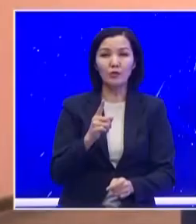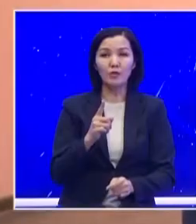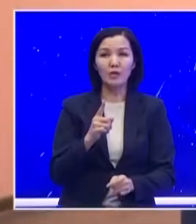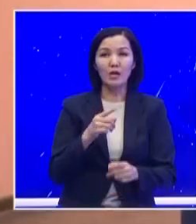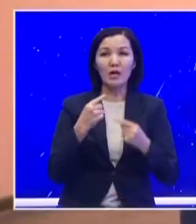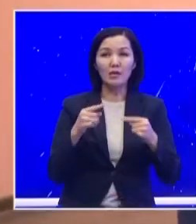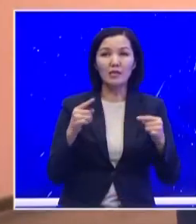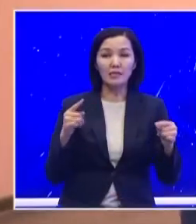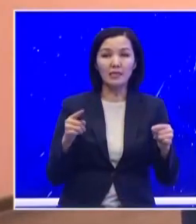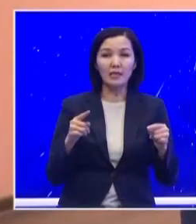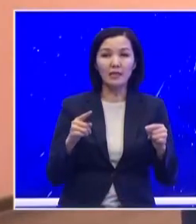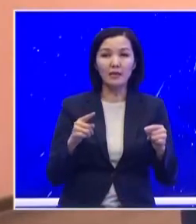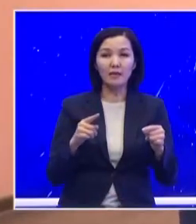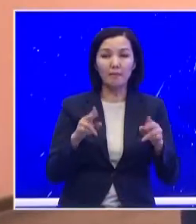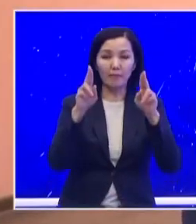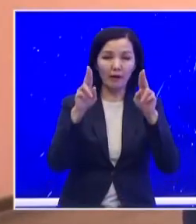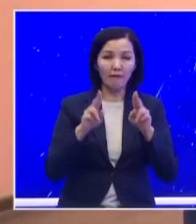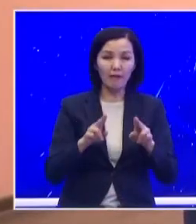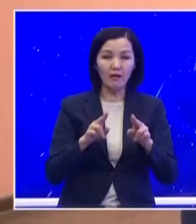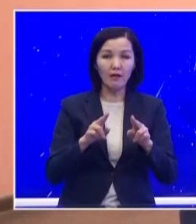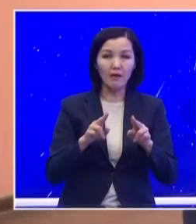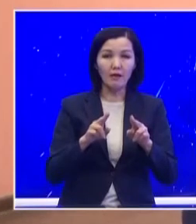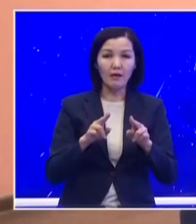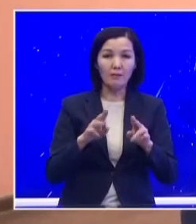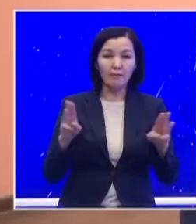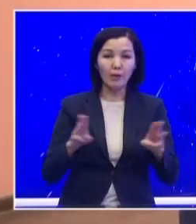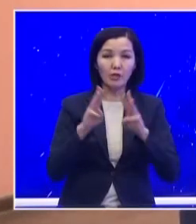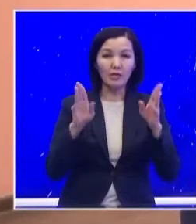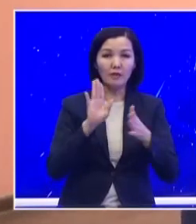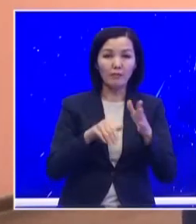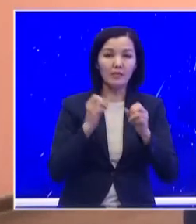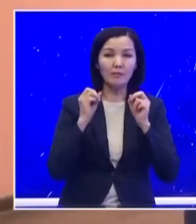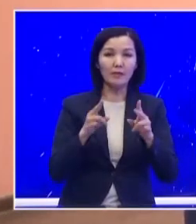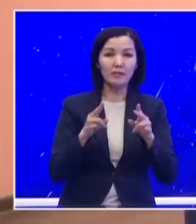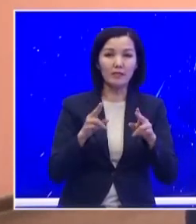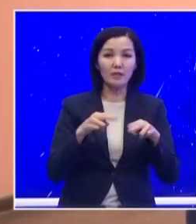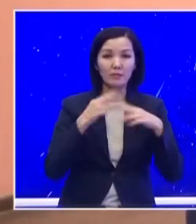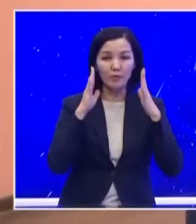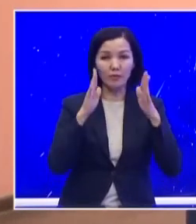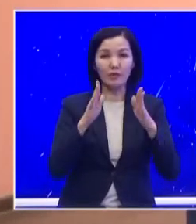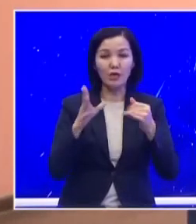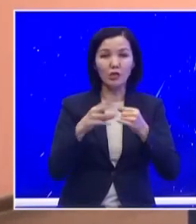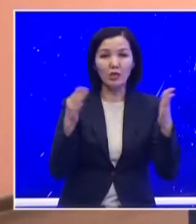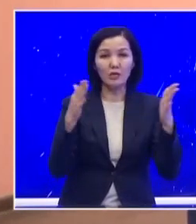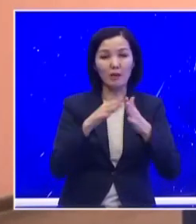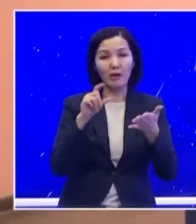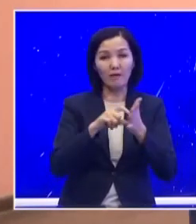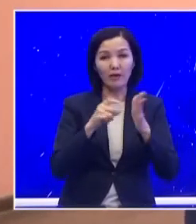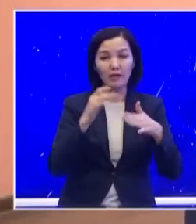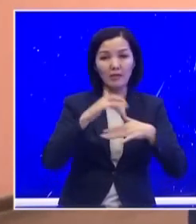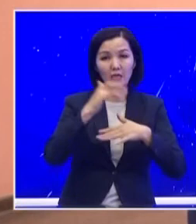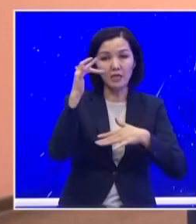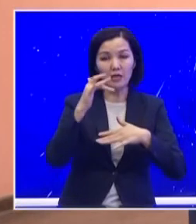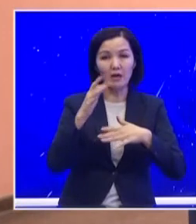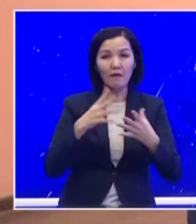Ученикам были доведены правила пожарной безопасности, соблюдение их в жилых домах, квартирах, также